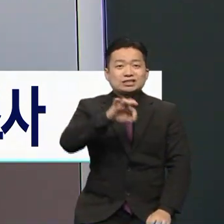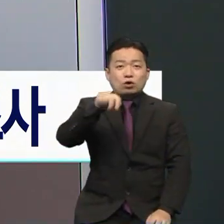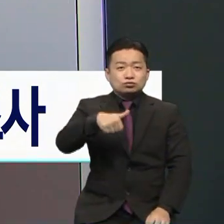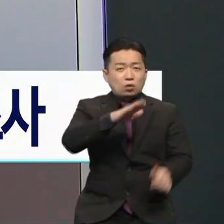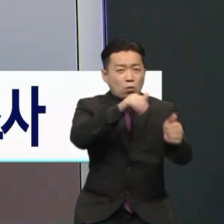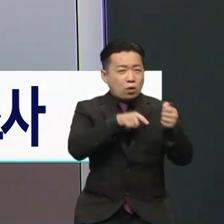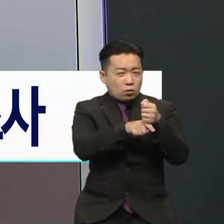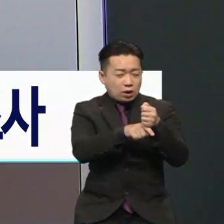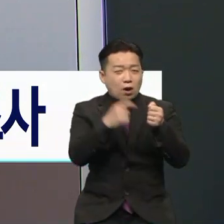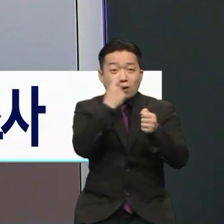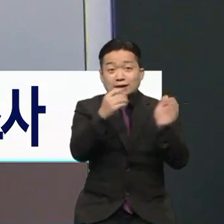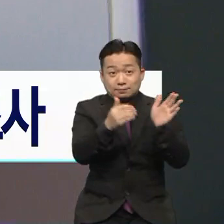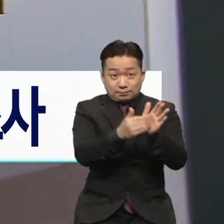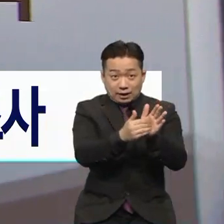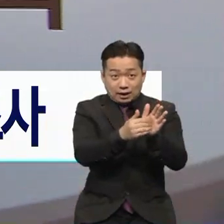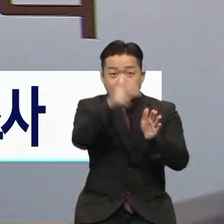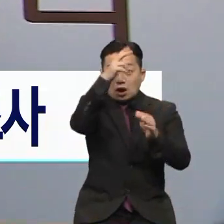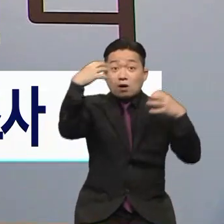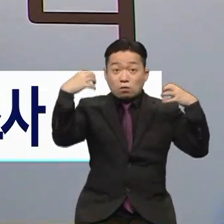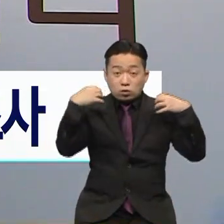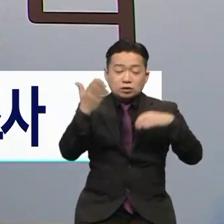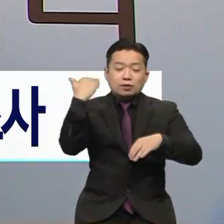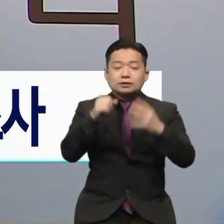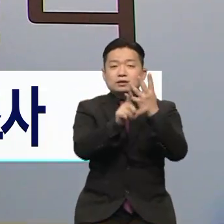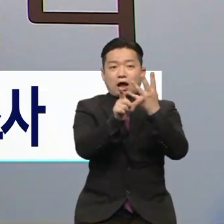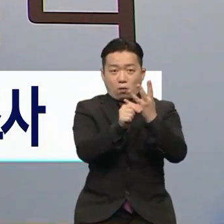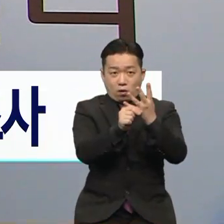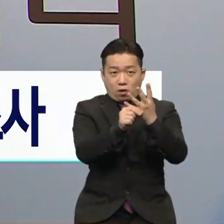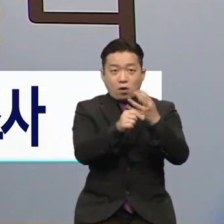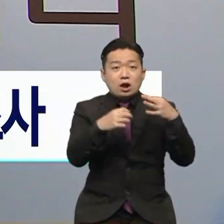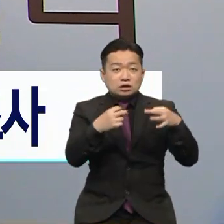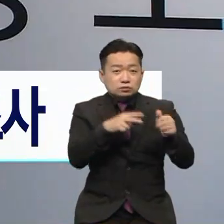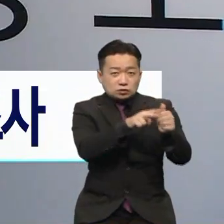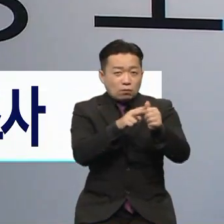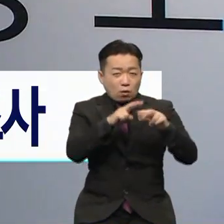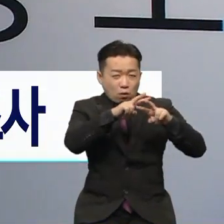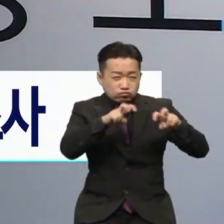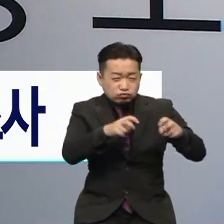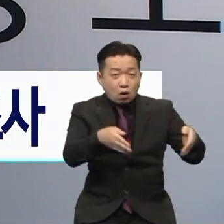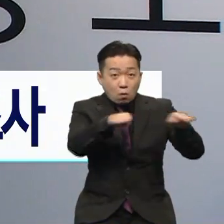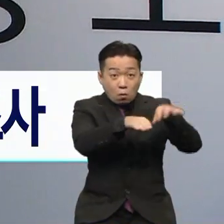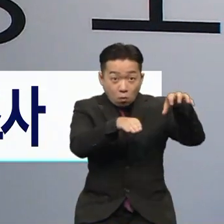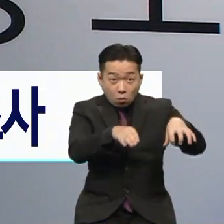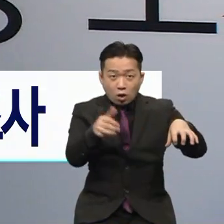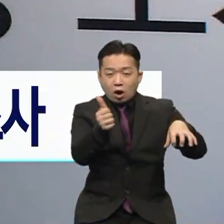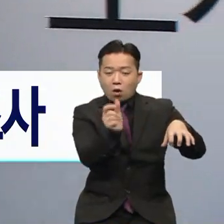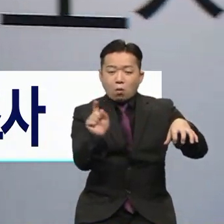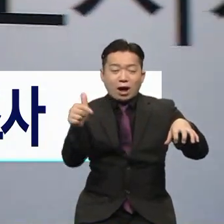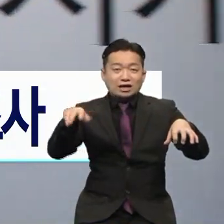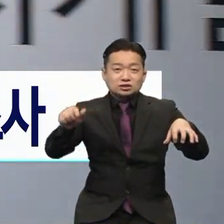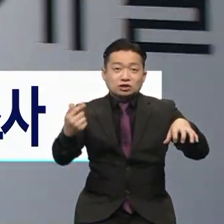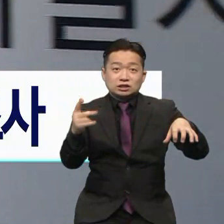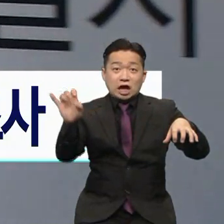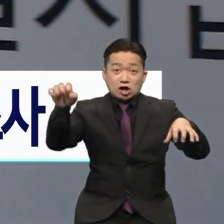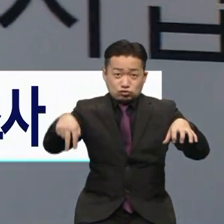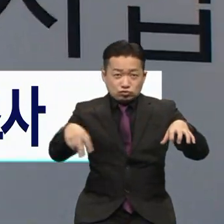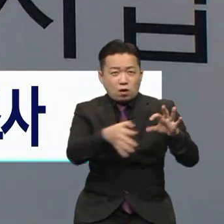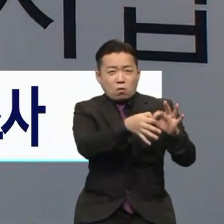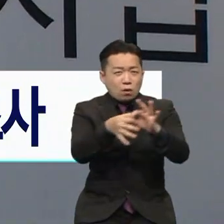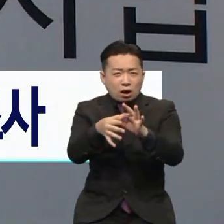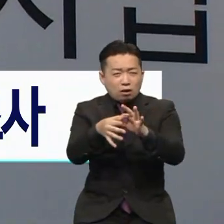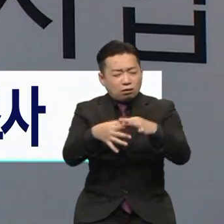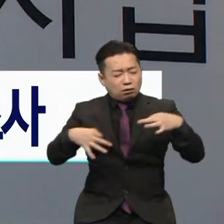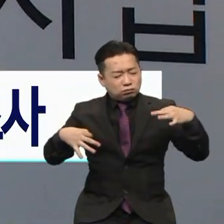소환조사한 것으로 확인됐습니다. 경찰청은 지난 4월 금융정보분석원으로부터 화천대유와 관련해 수상한 자금